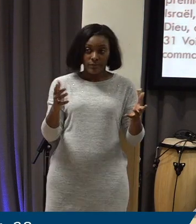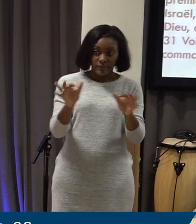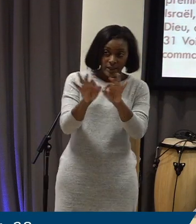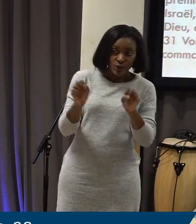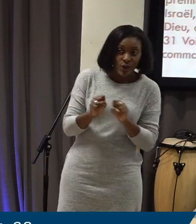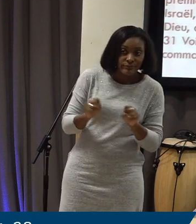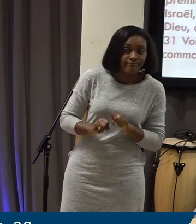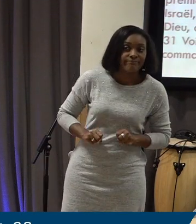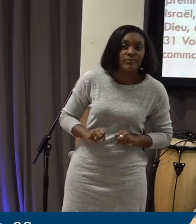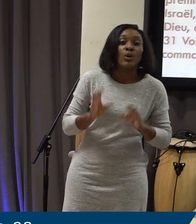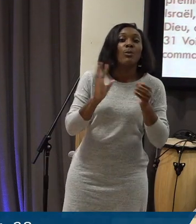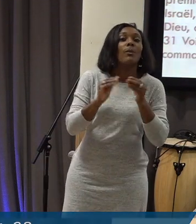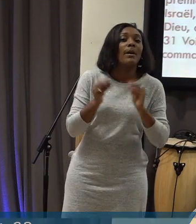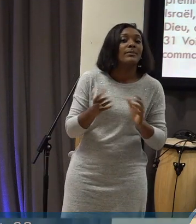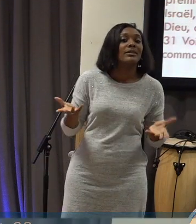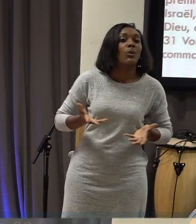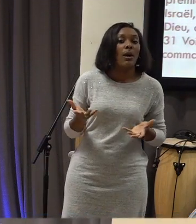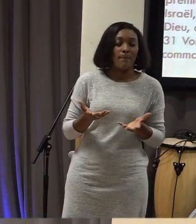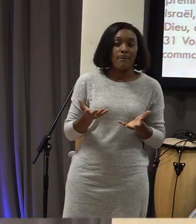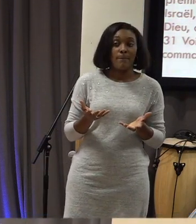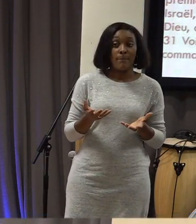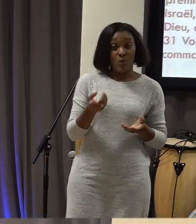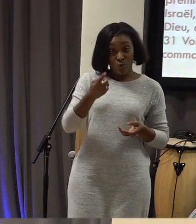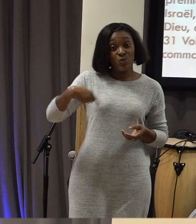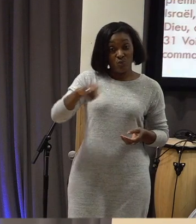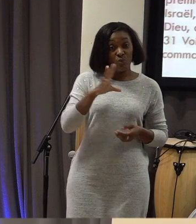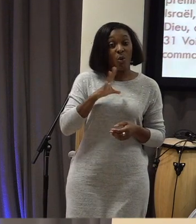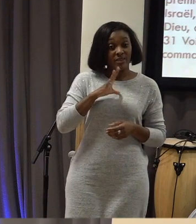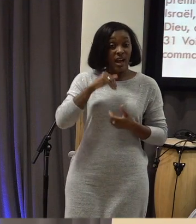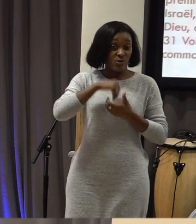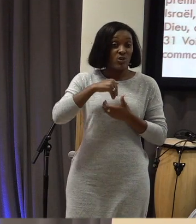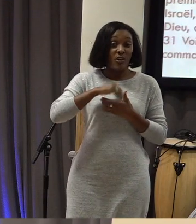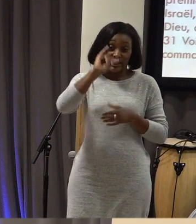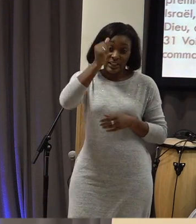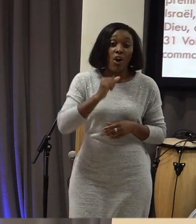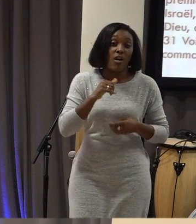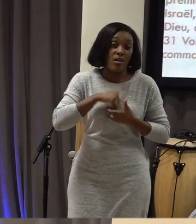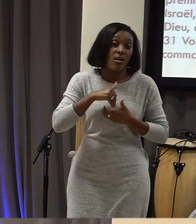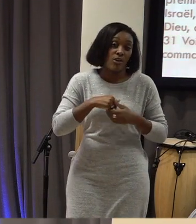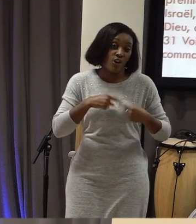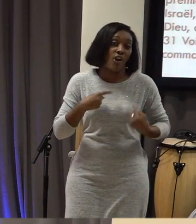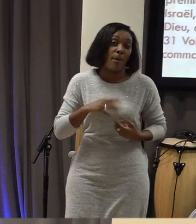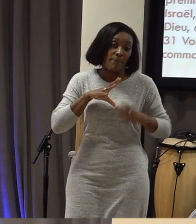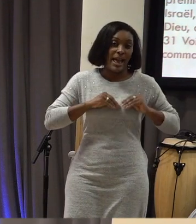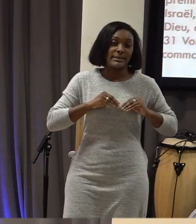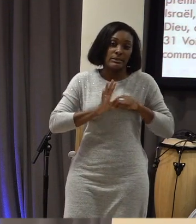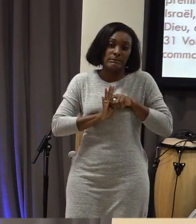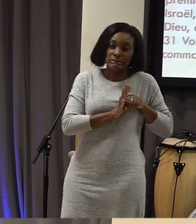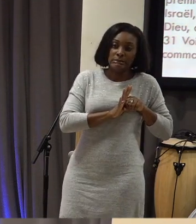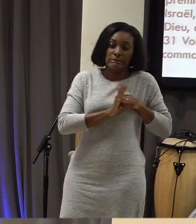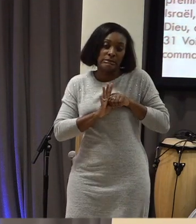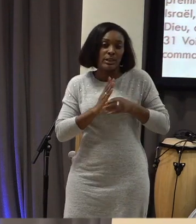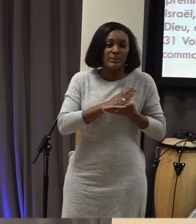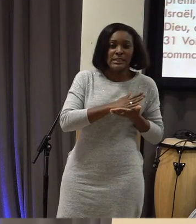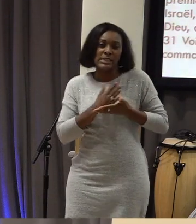que nous avons des idoles qui occupent une partie de nos cœurs. Nous avons des idoles